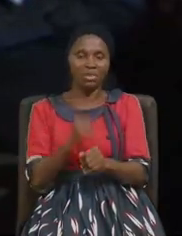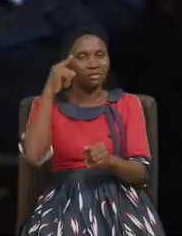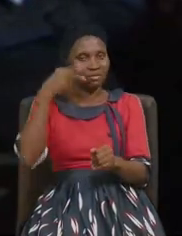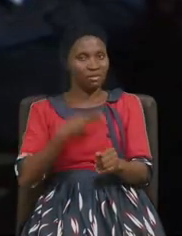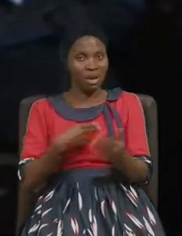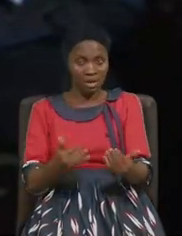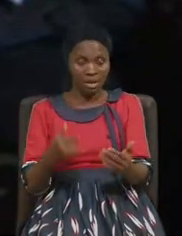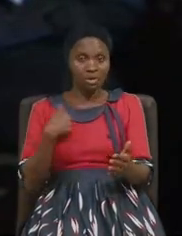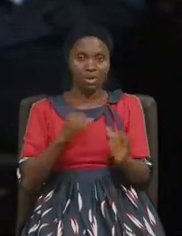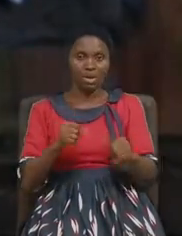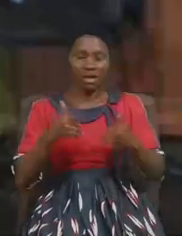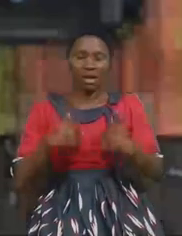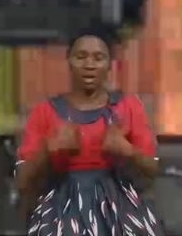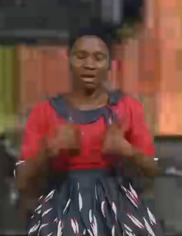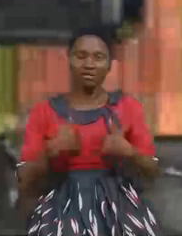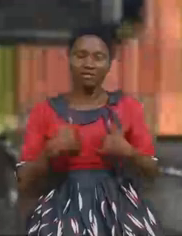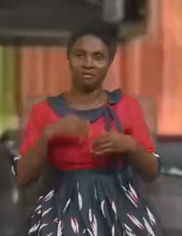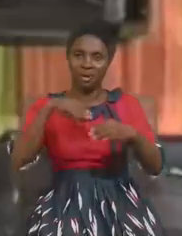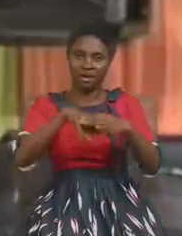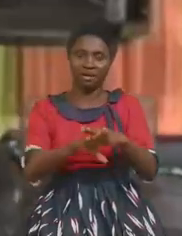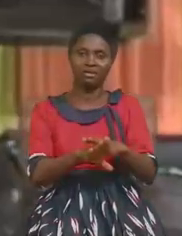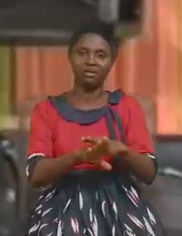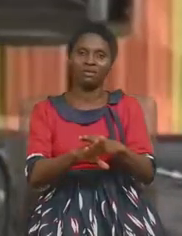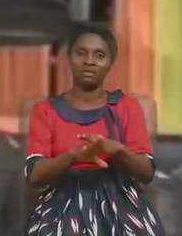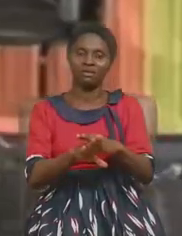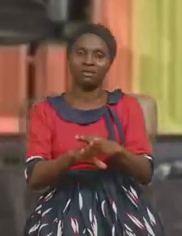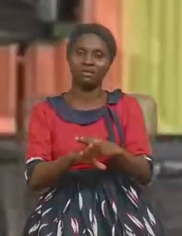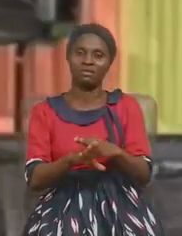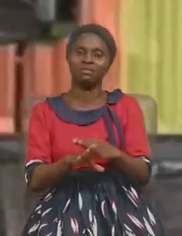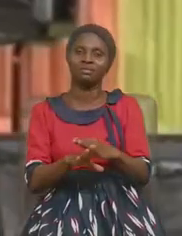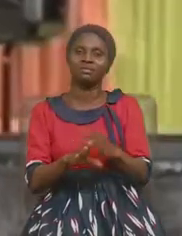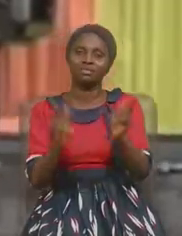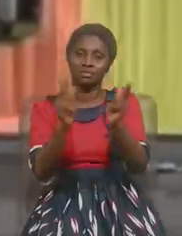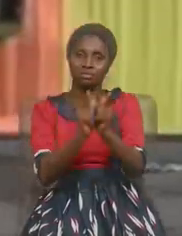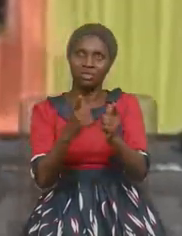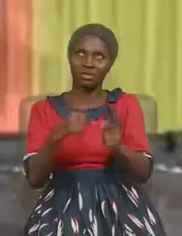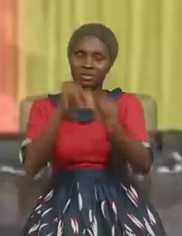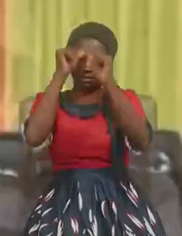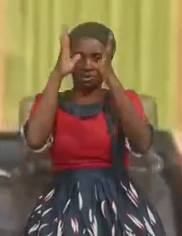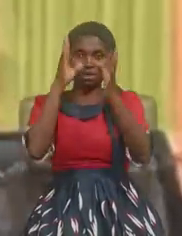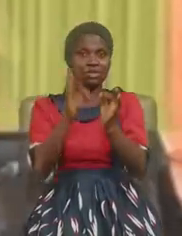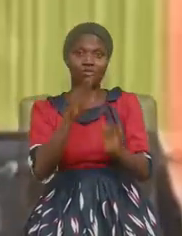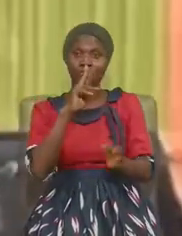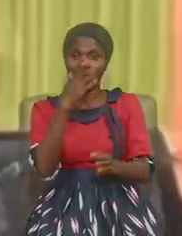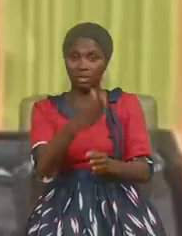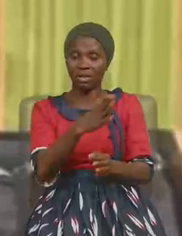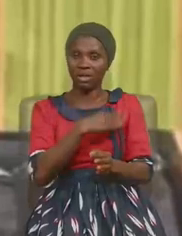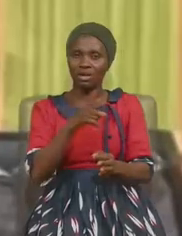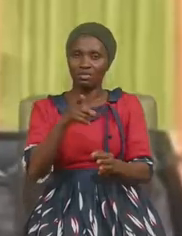Pour que nous puissions avoir accès au Père. Et comme tu es là, tu es si détaché de